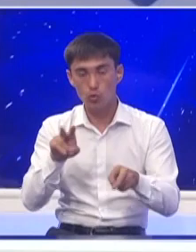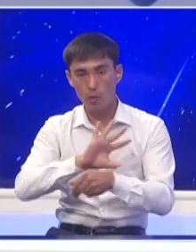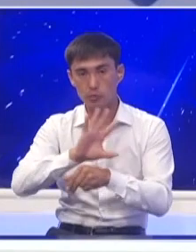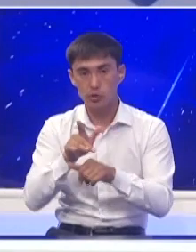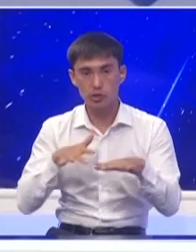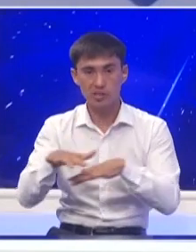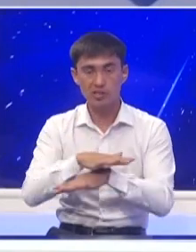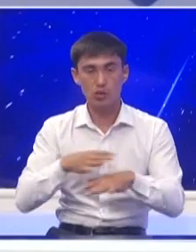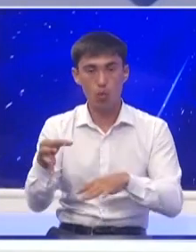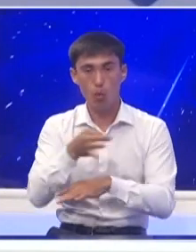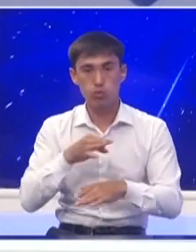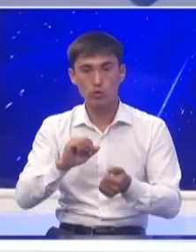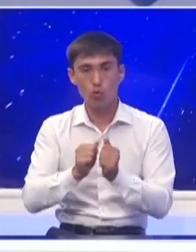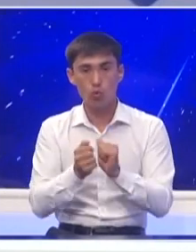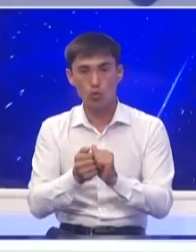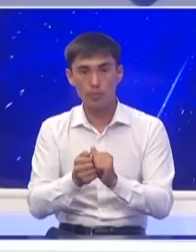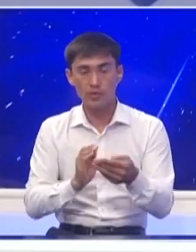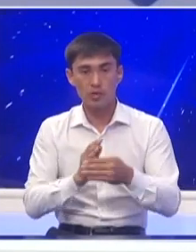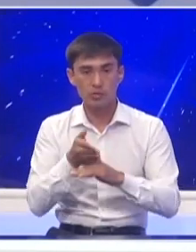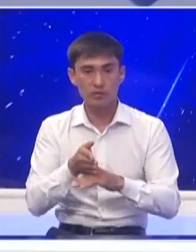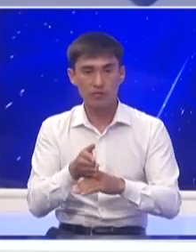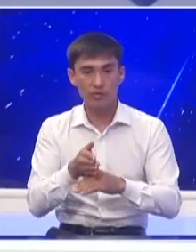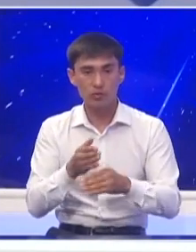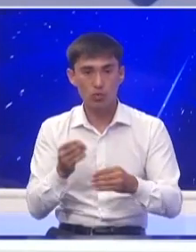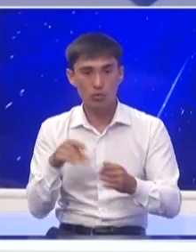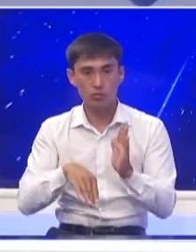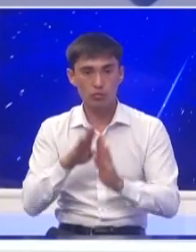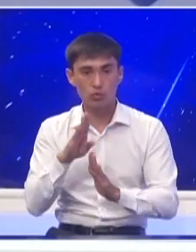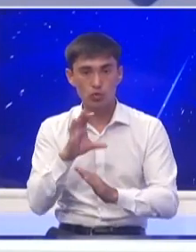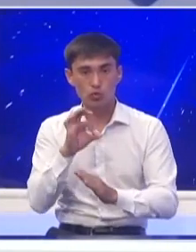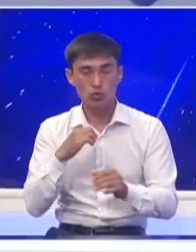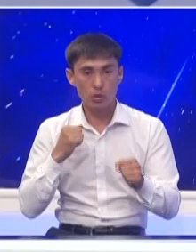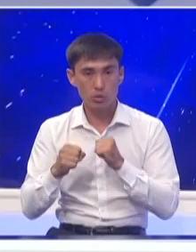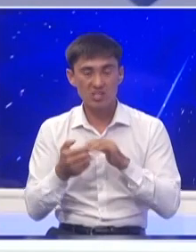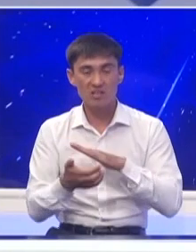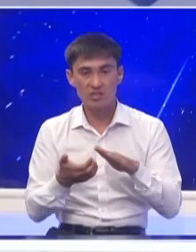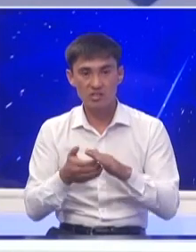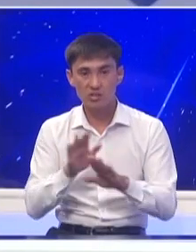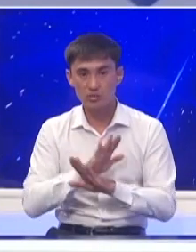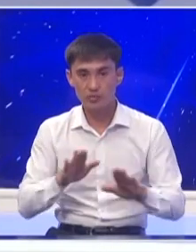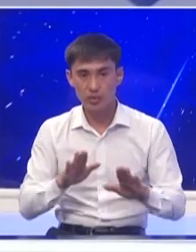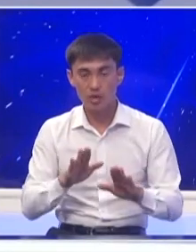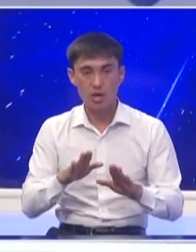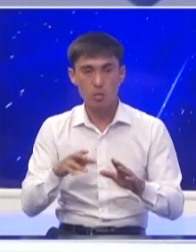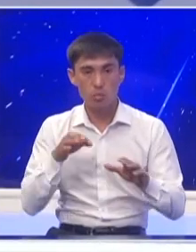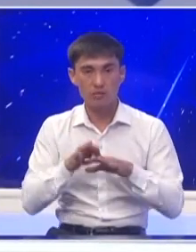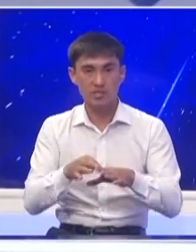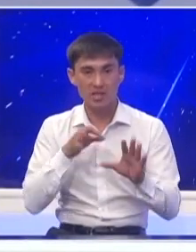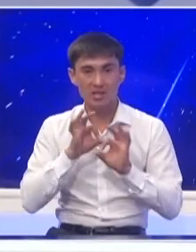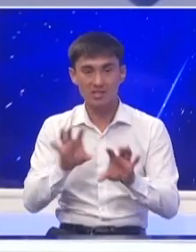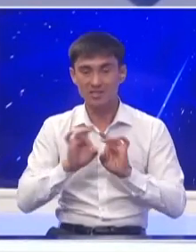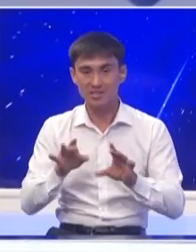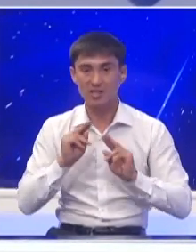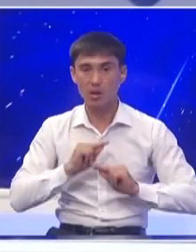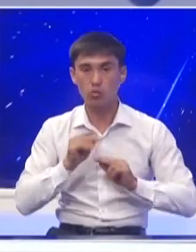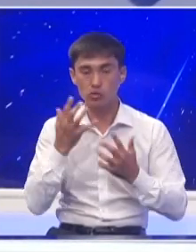обеспечения населения области углем, не допустить возникновения социальной напряженности и дефицита, провести разъяснительную работу среди